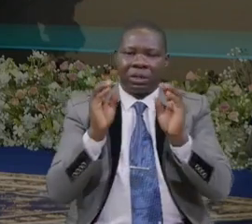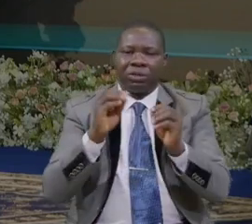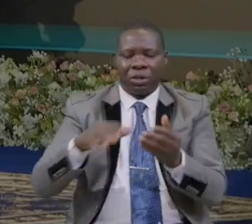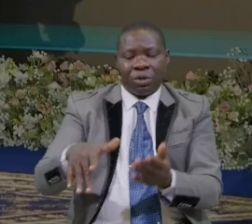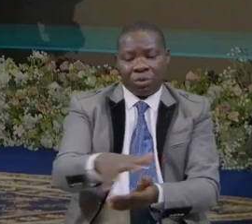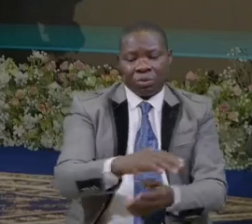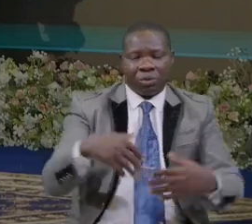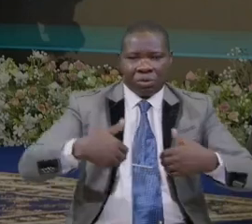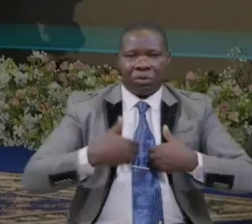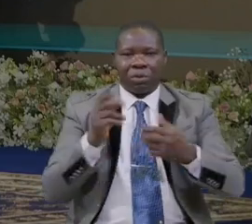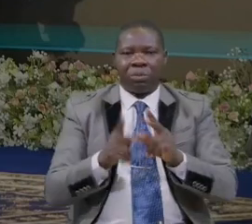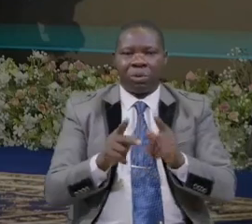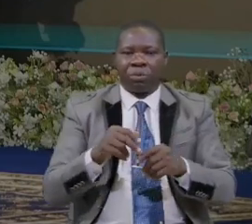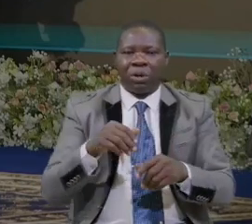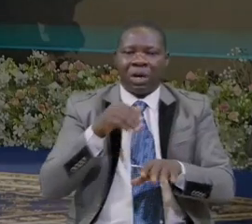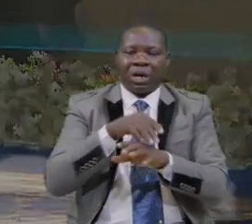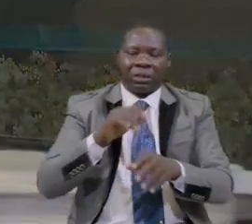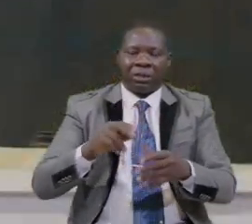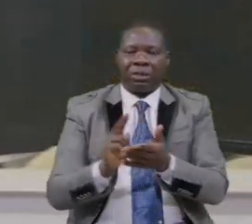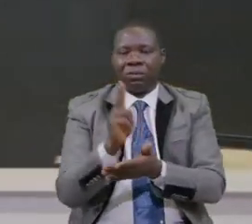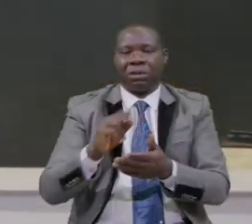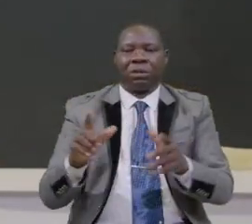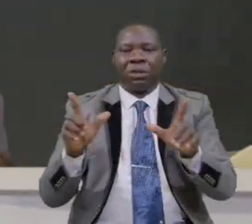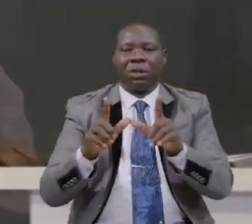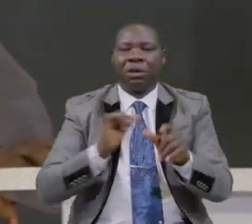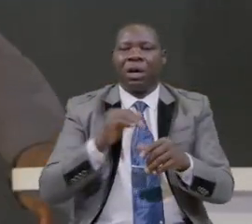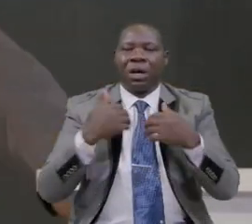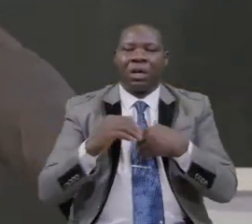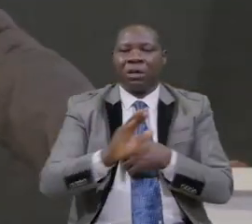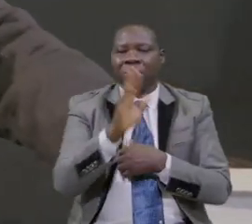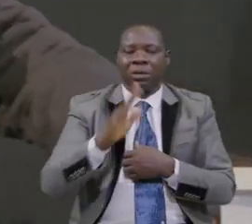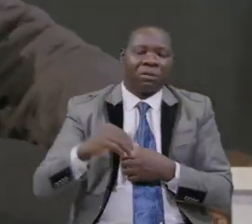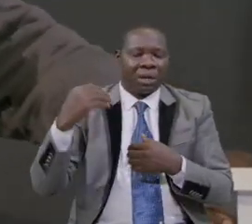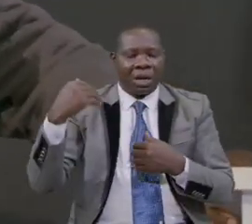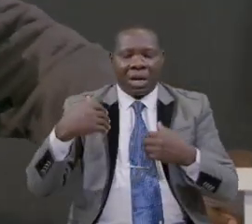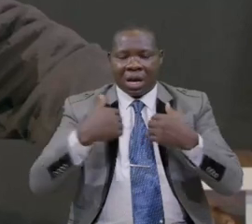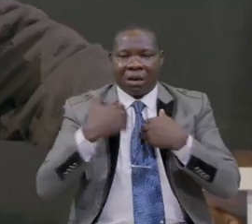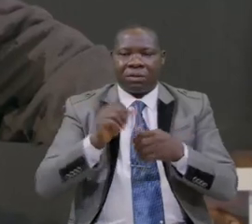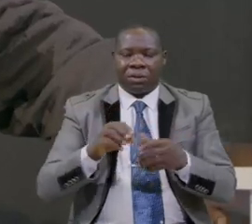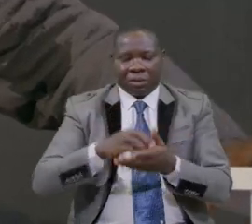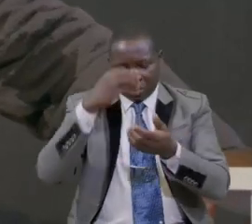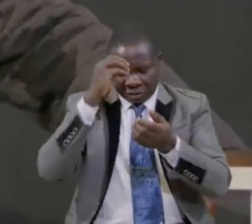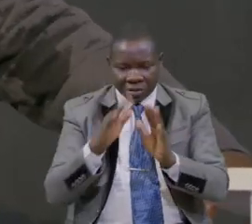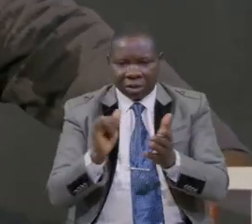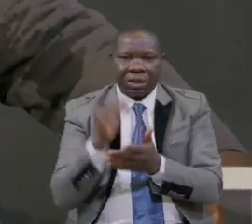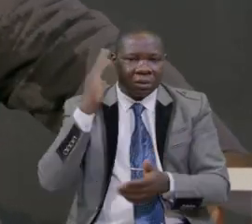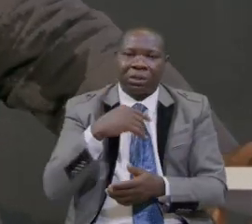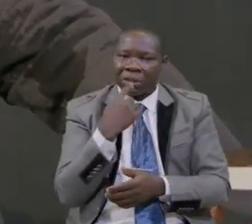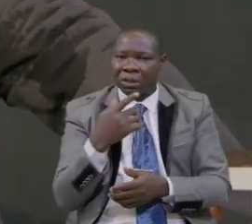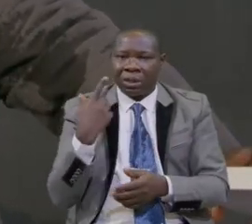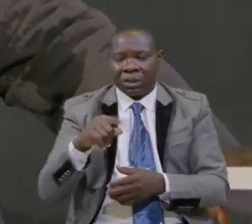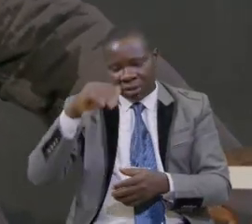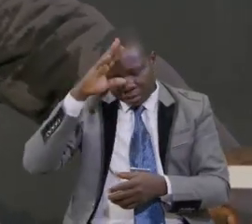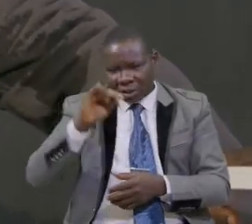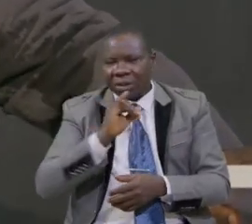ils comprenaient au niveau universitaire. Je n'avais jamais un étudiant qui m'a dit, l'homme en réalité ne